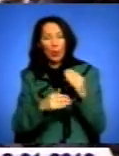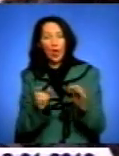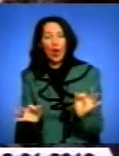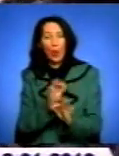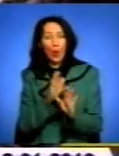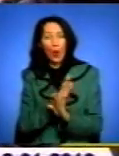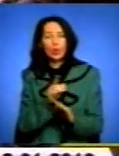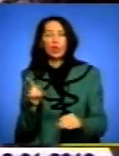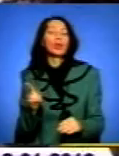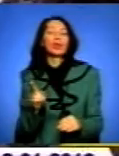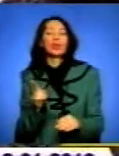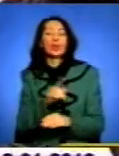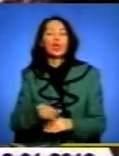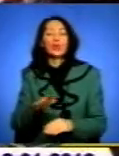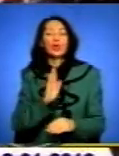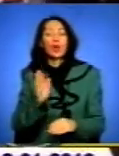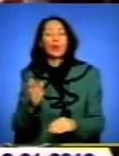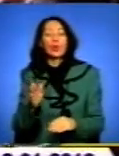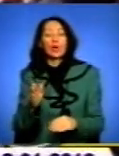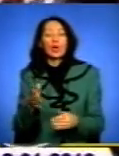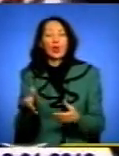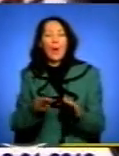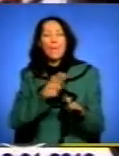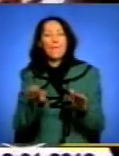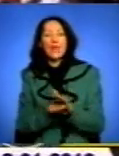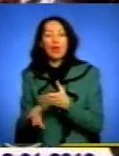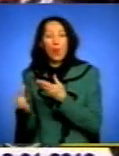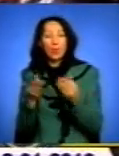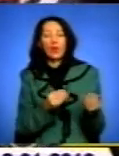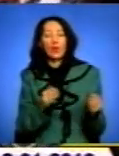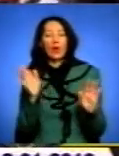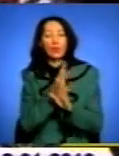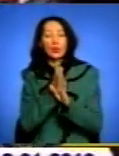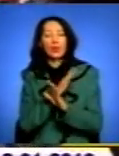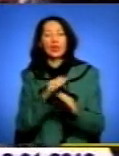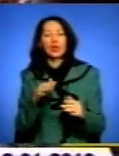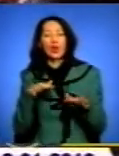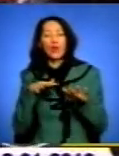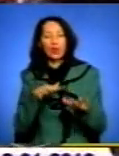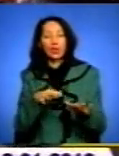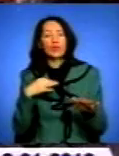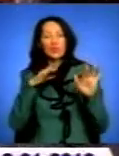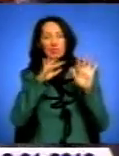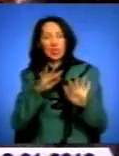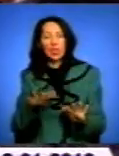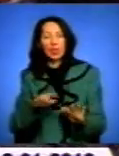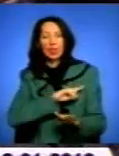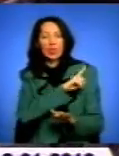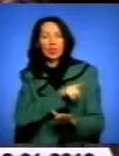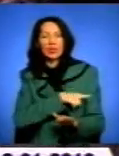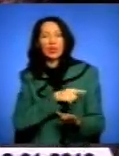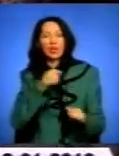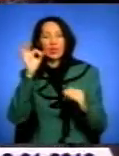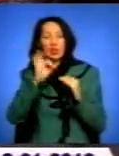Тернопільщині буде обумовлюватися впливом атмосферних фронтів, тому ми прогнозуємо сніг, поривчастий південно-західний